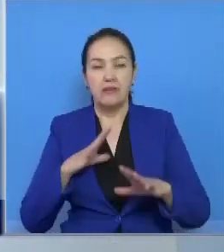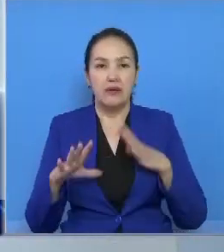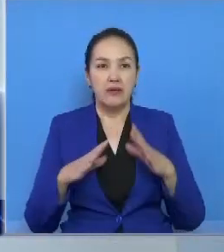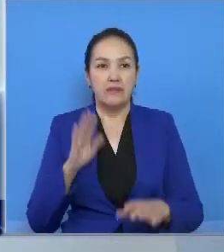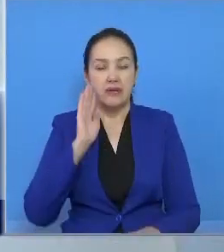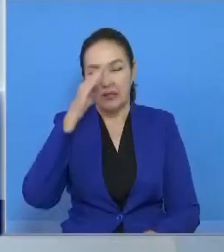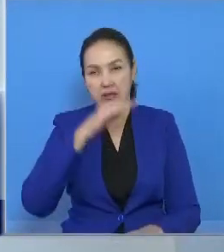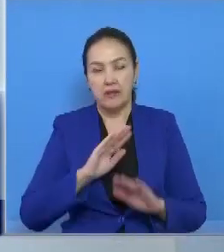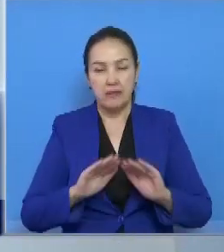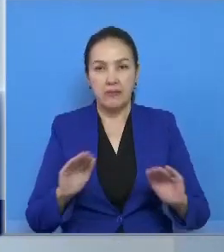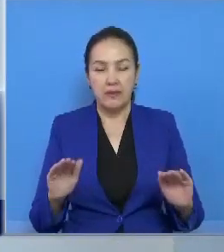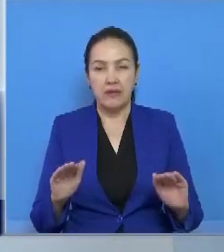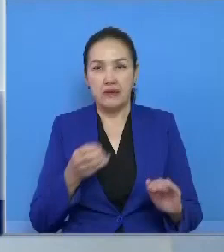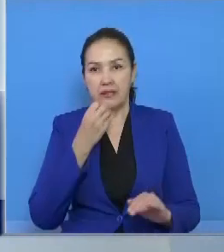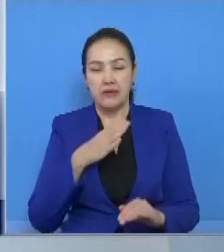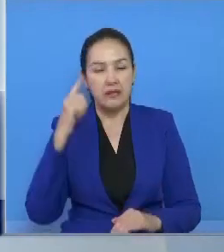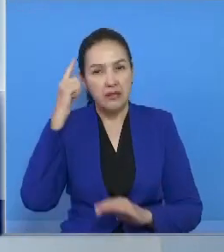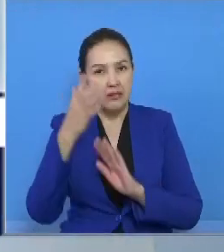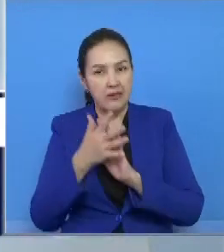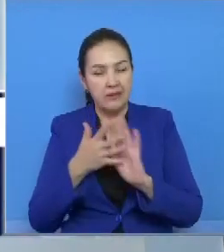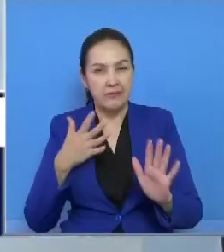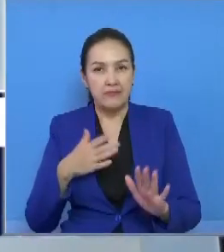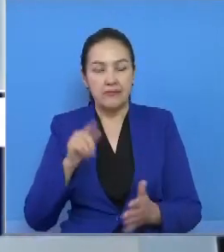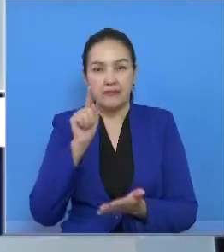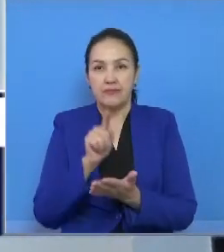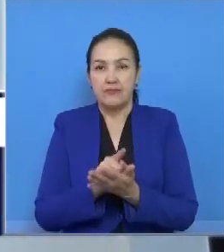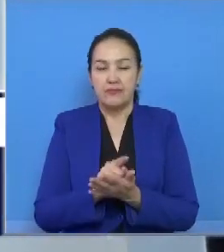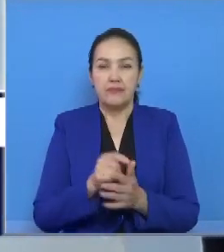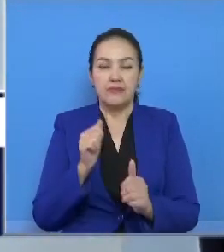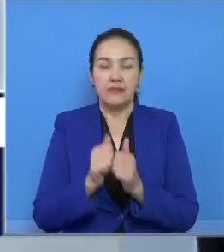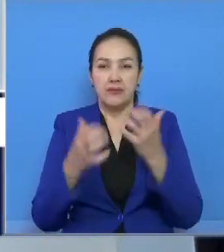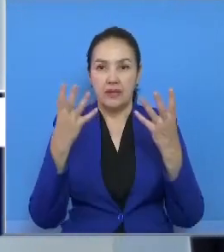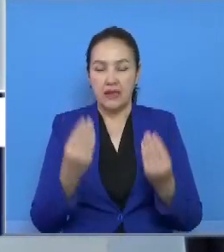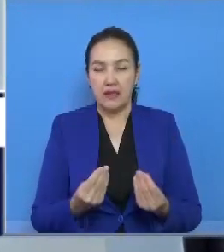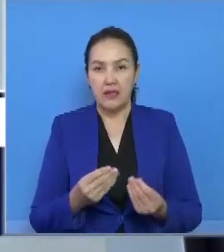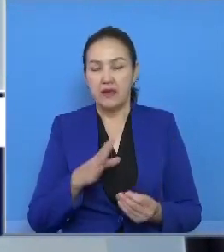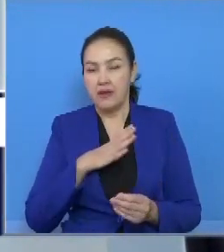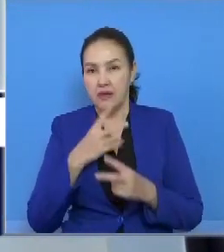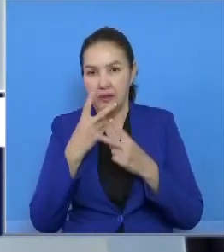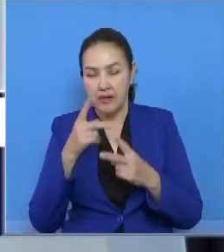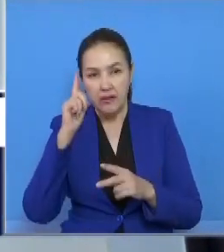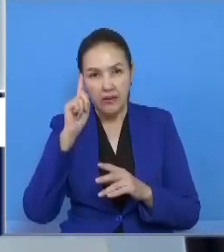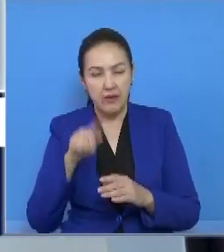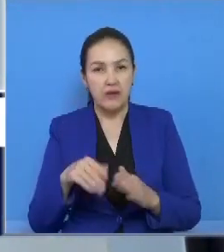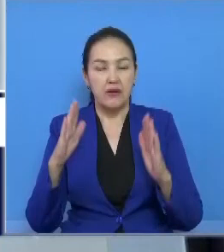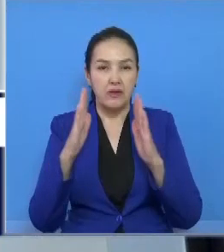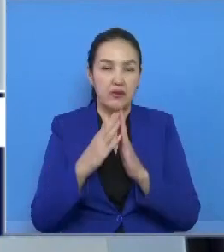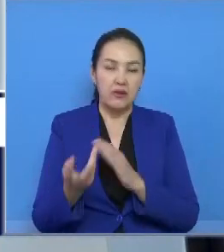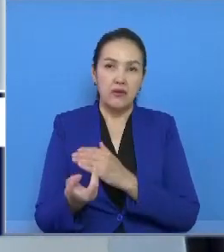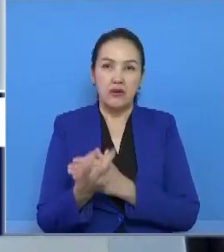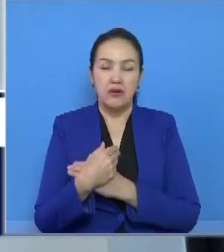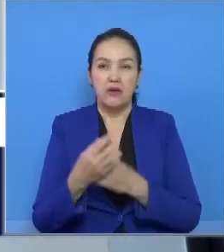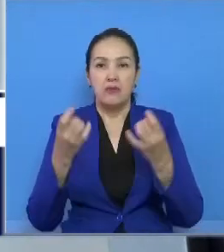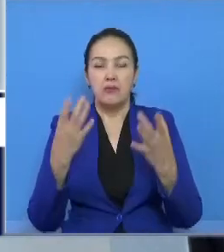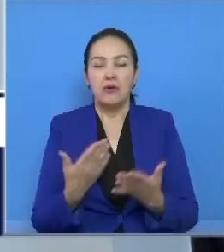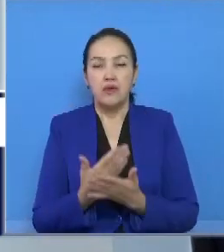ата-аналар балаларын жақсы меңгеру үшін міндетті түрде күнделікті нәрселердің бәрін шолып отыру керек, және үйге келгенде тек қана